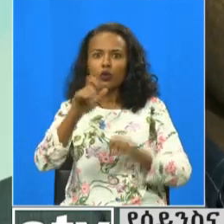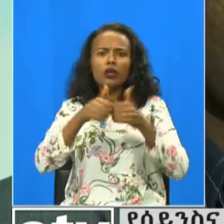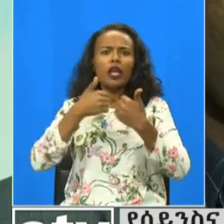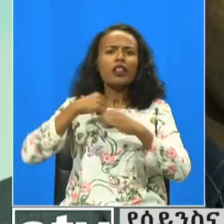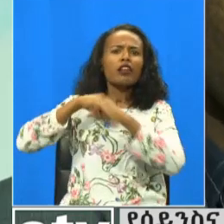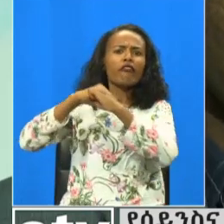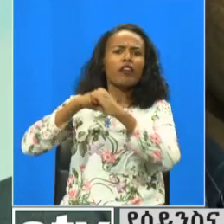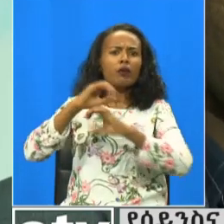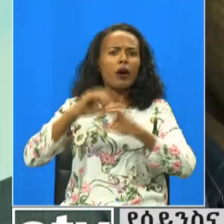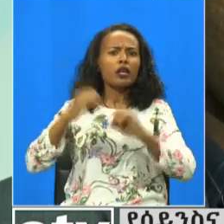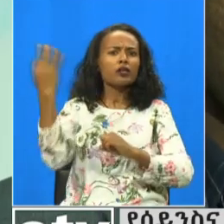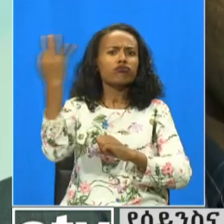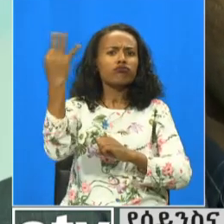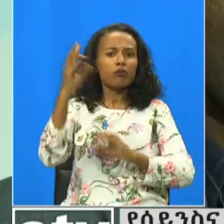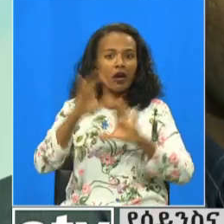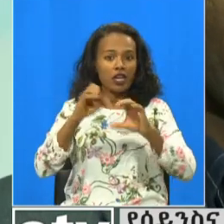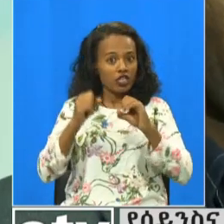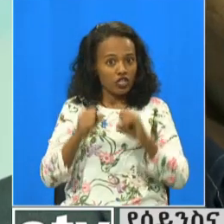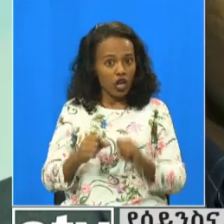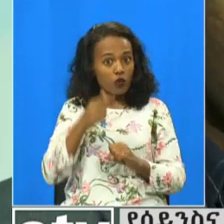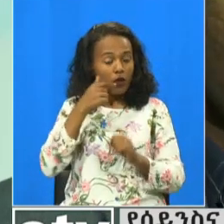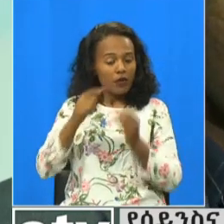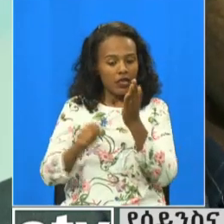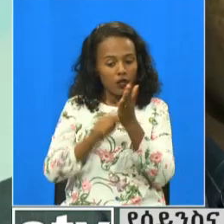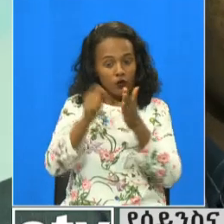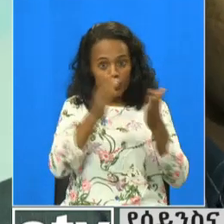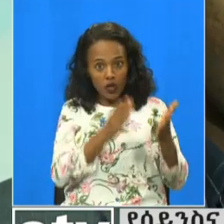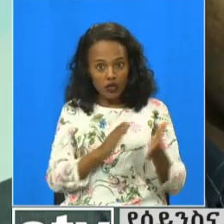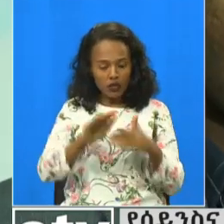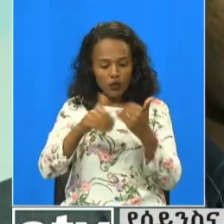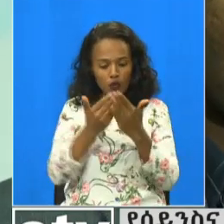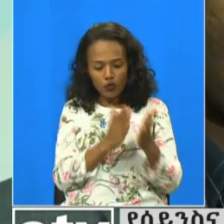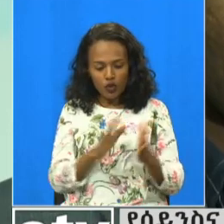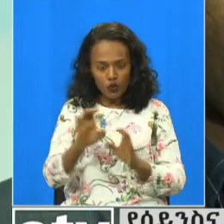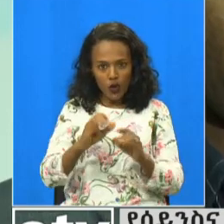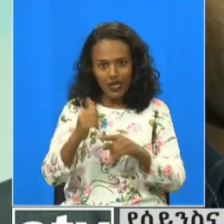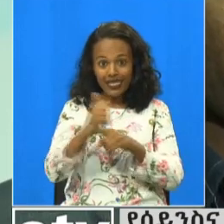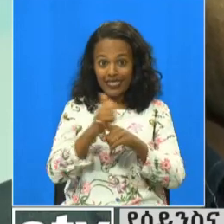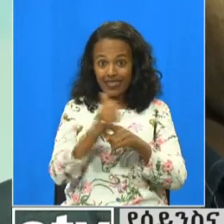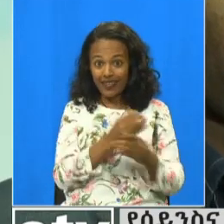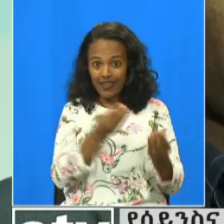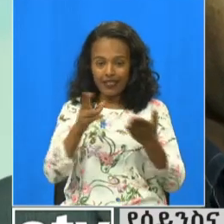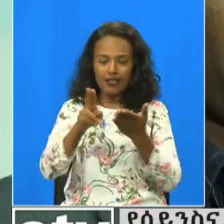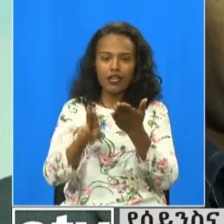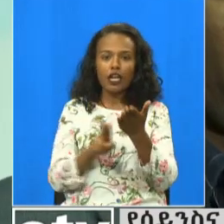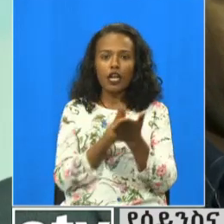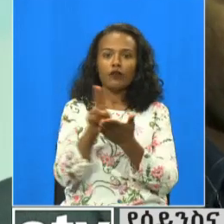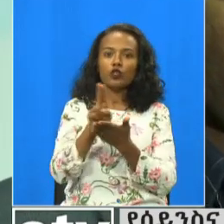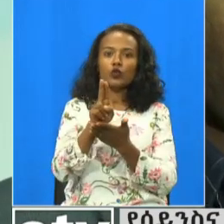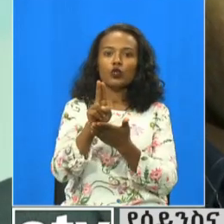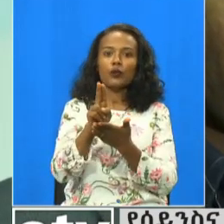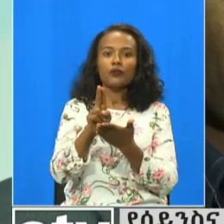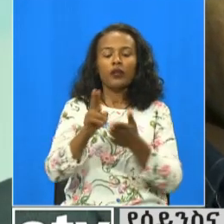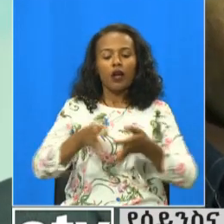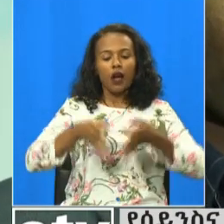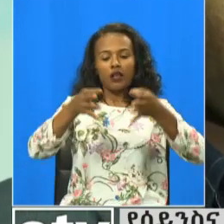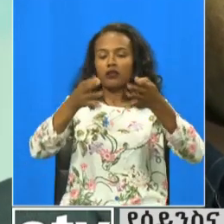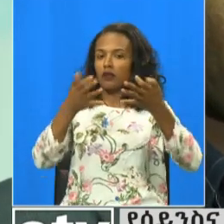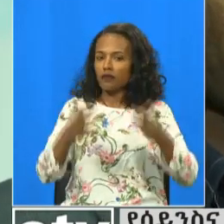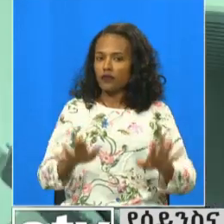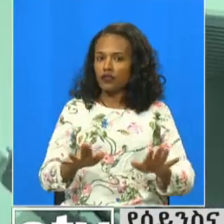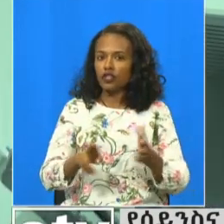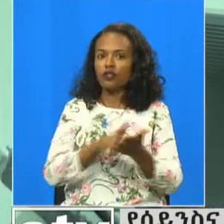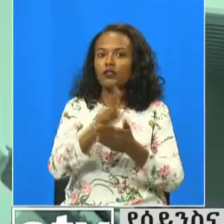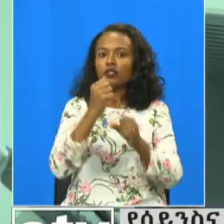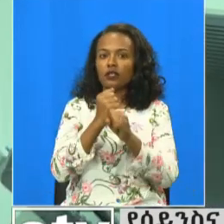ይችላሉ የሚል ቴክኖሎጂዎች አዘጋጅተን ሁሉንም ነገር ሬዲ አድርገን ስልጠና ሰጥተን ለዩኒቨርሲቲዎቹ አስተላልፈናል እየሰሩበት